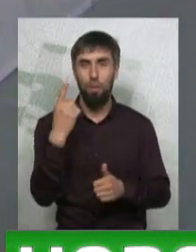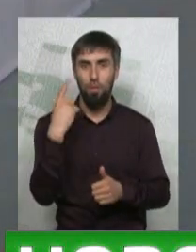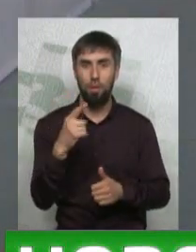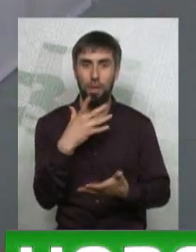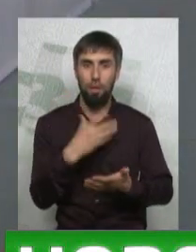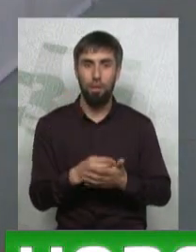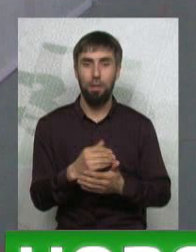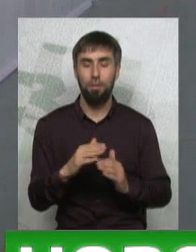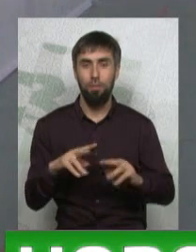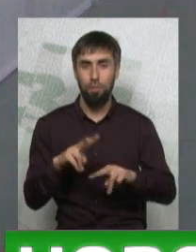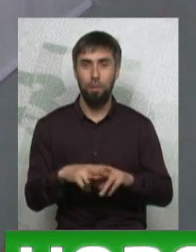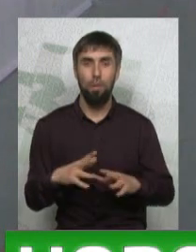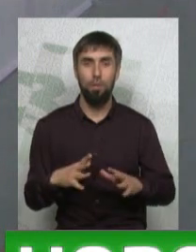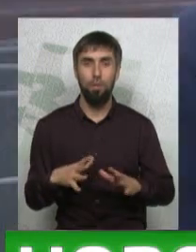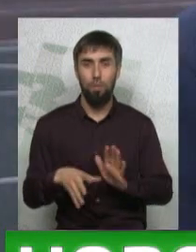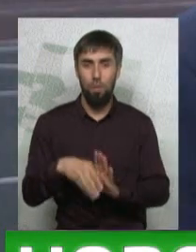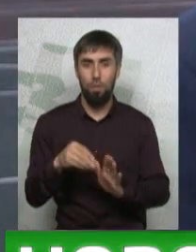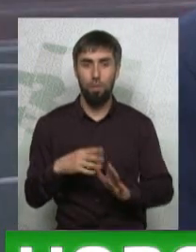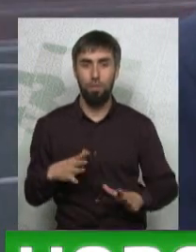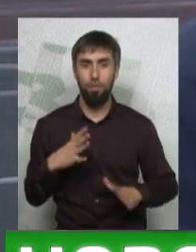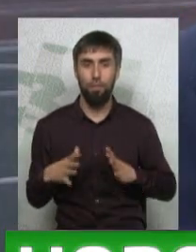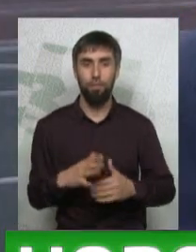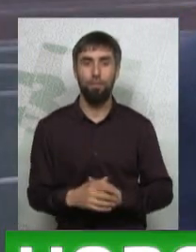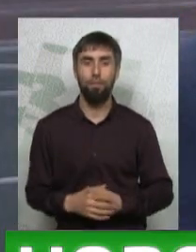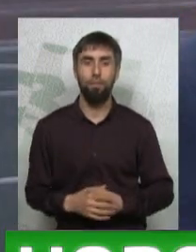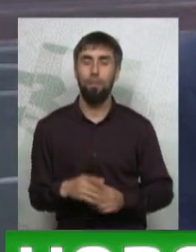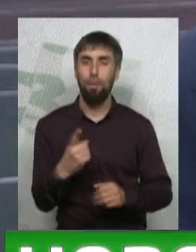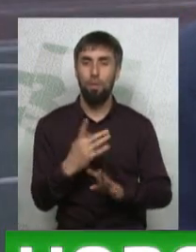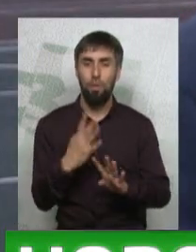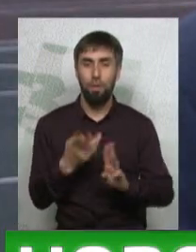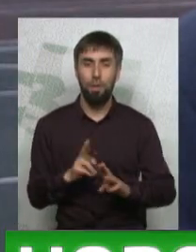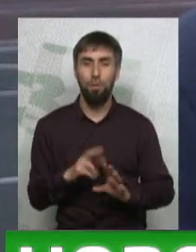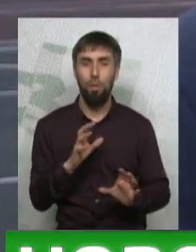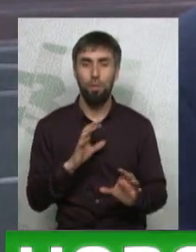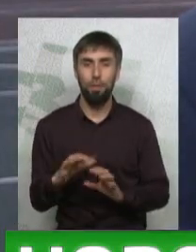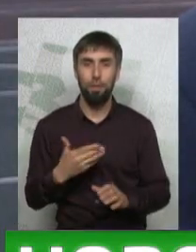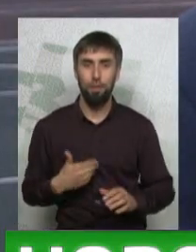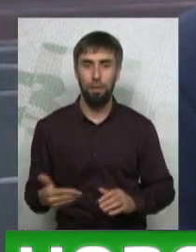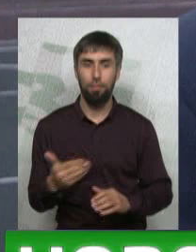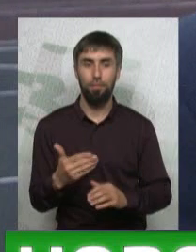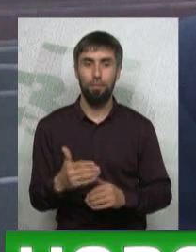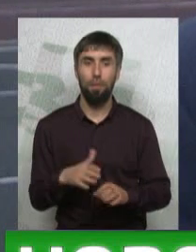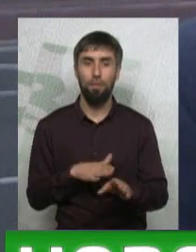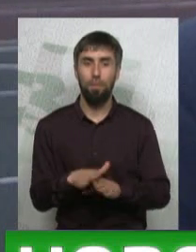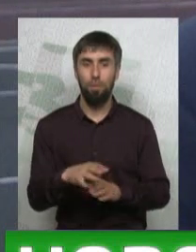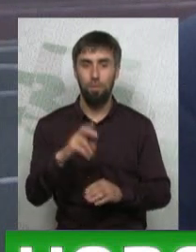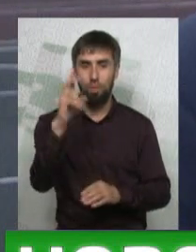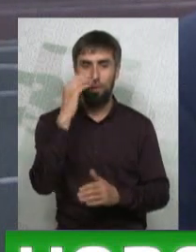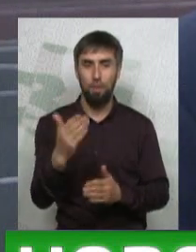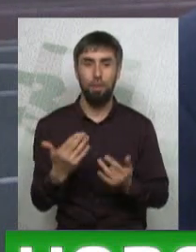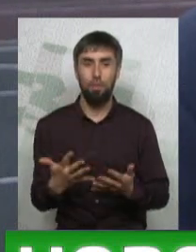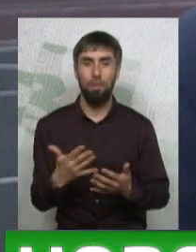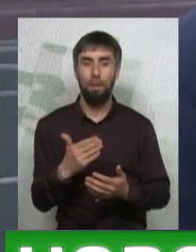в своих стенах сборные тренировки. В первую очередь это обеспечивает нам выполнение государственных